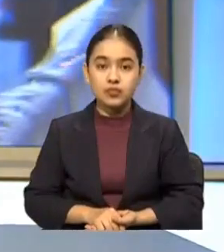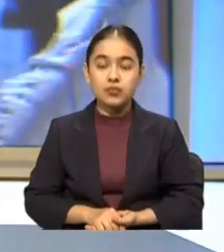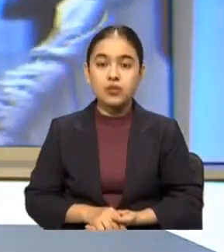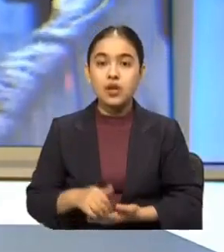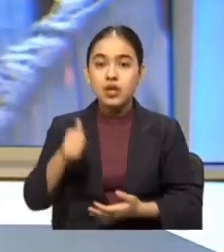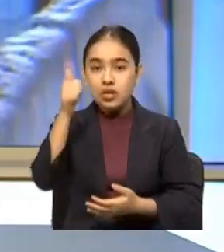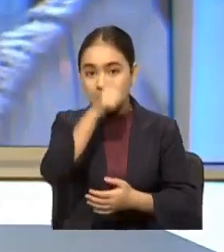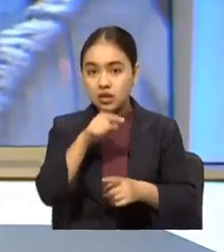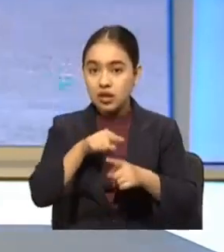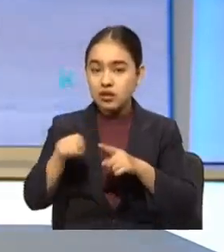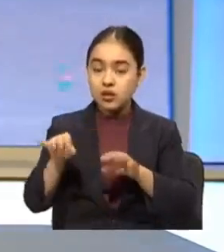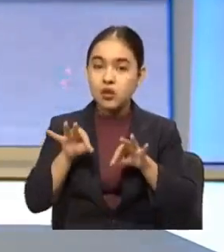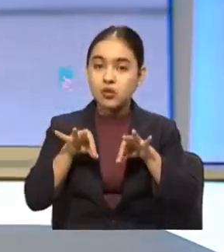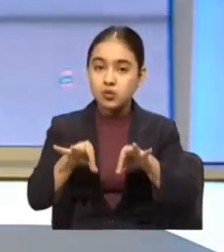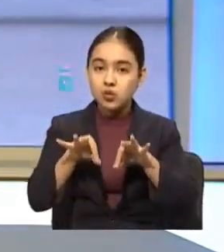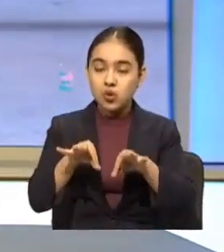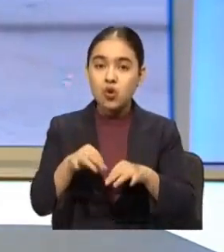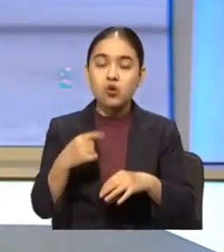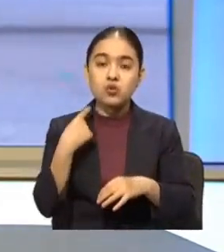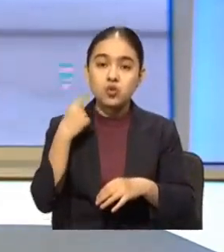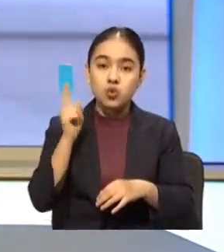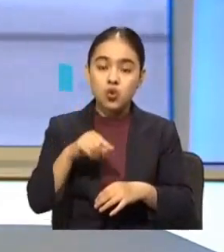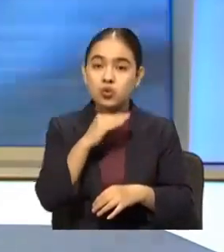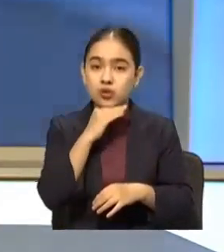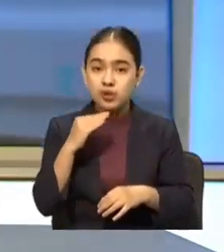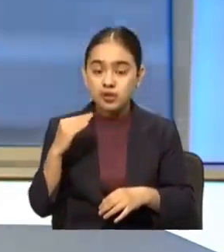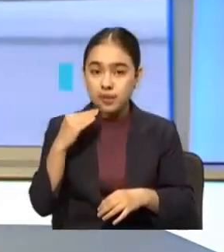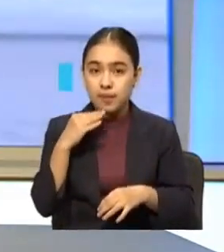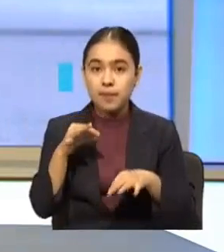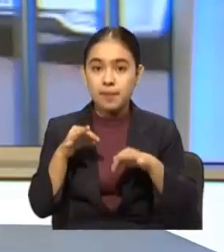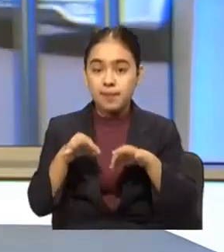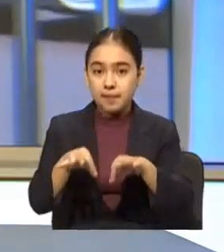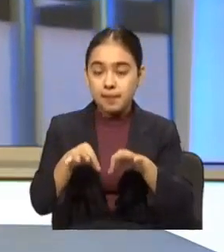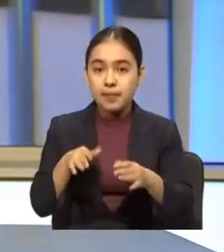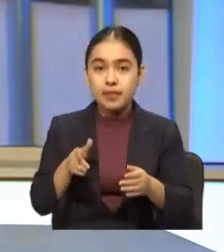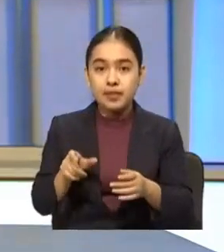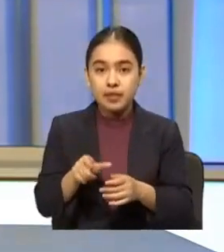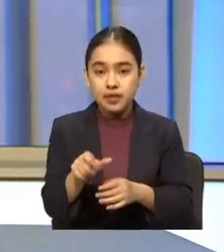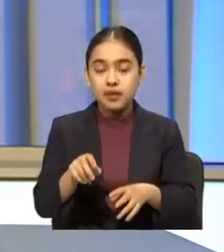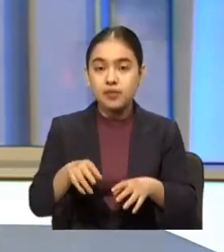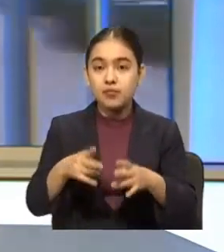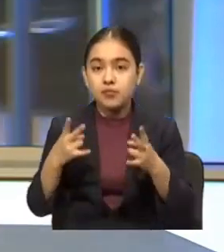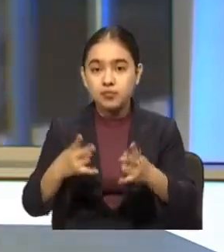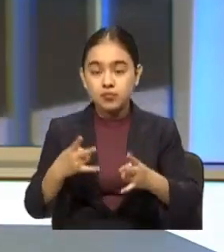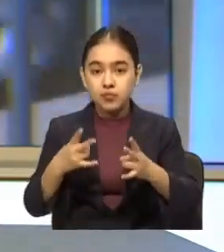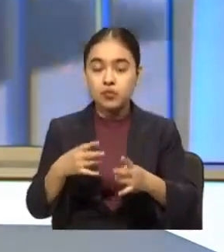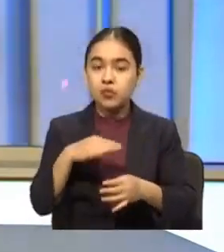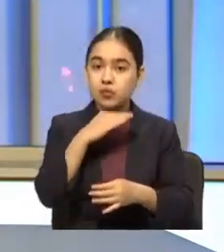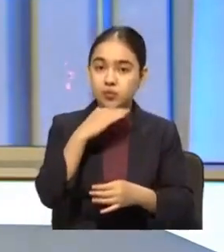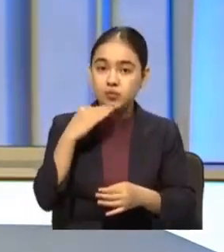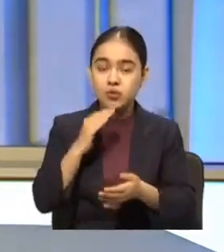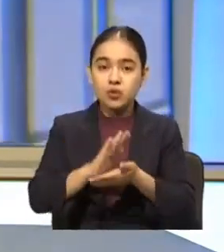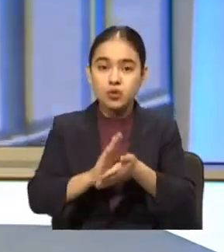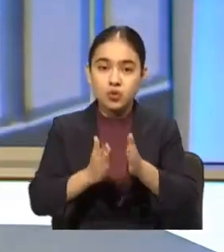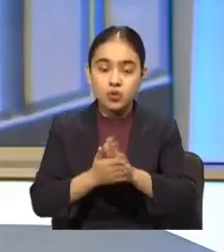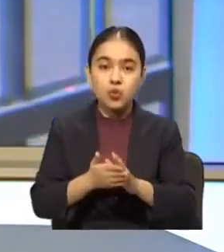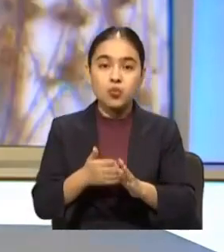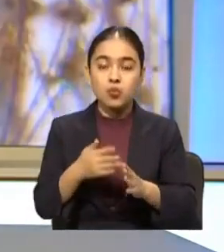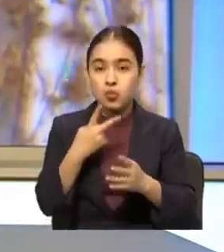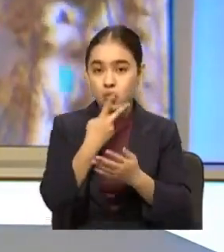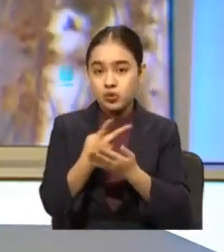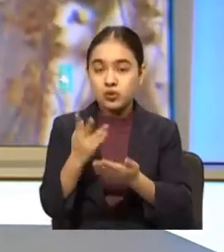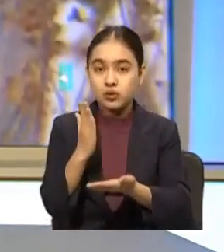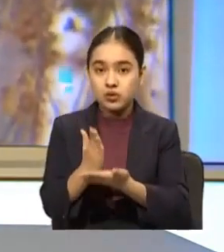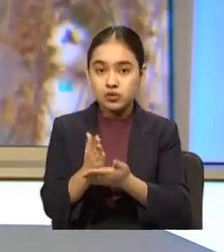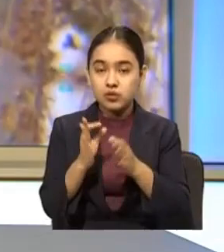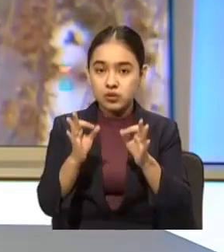Yildan yilga avtomashinalar sonining ortishi bilan birga yo'l transport hodisasi natijasida ro'y beradigan ko'ngilsiz holatlar ham ko'payayotgani